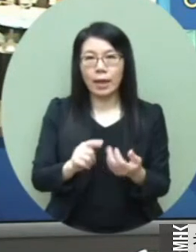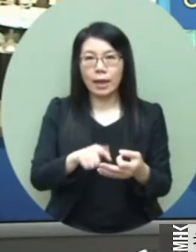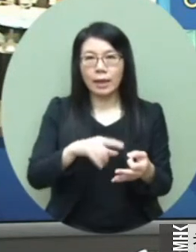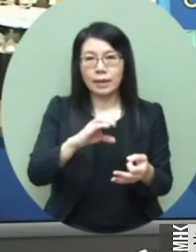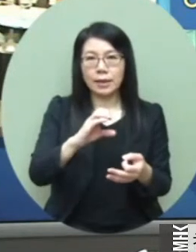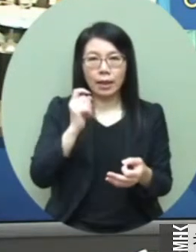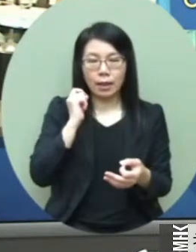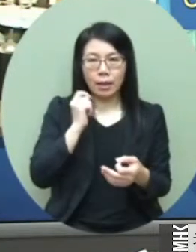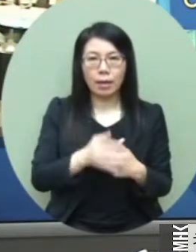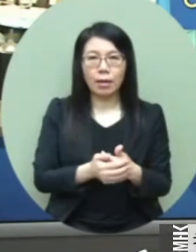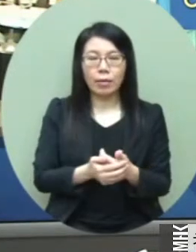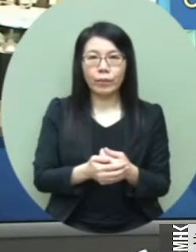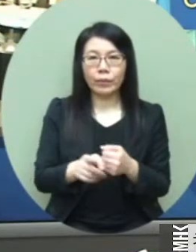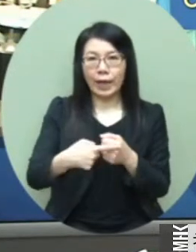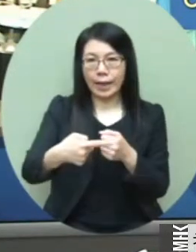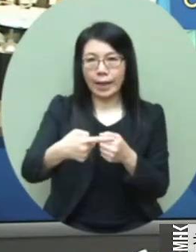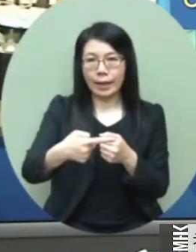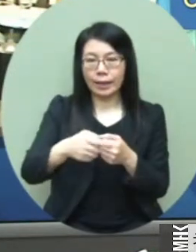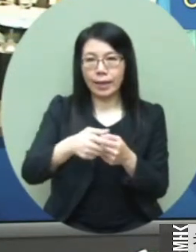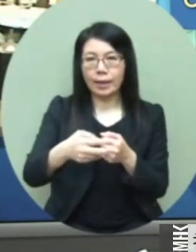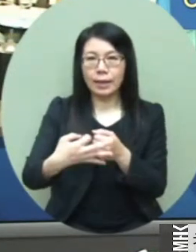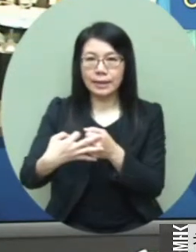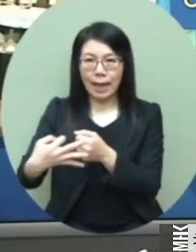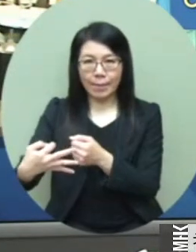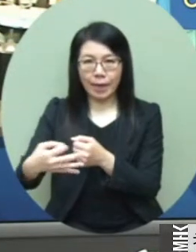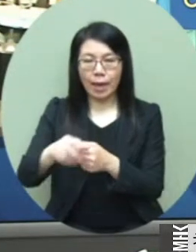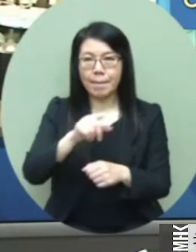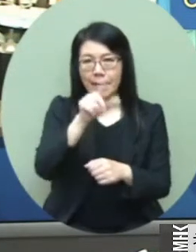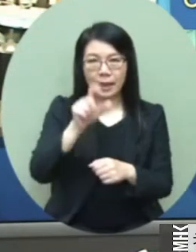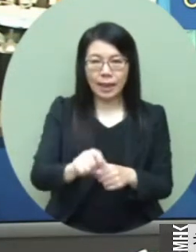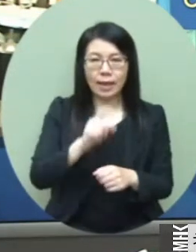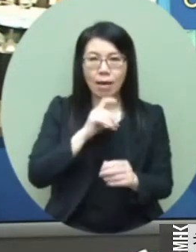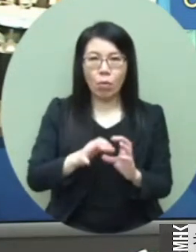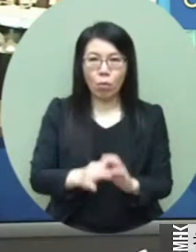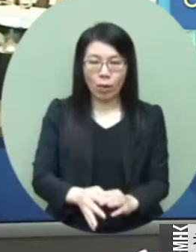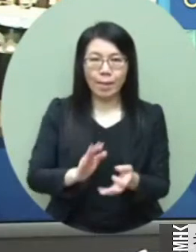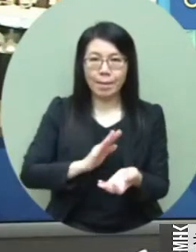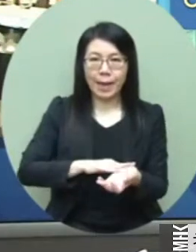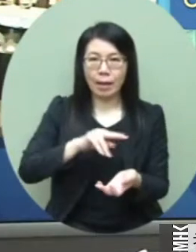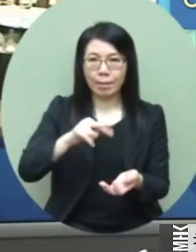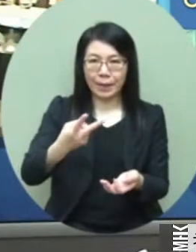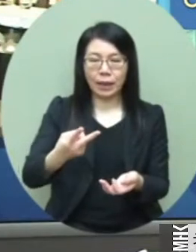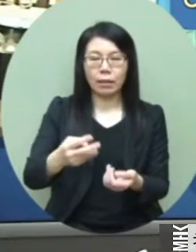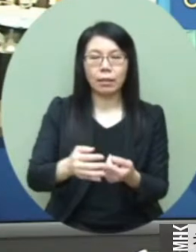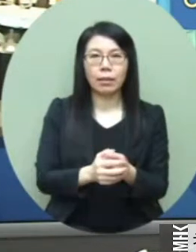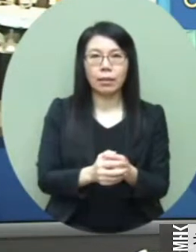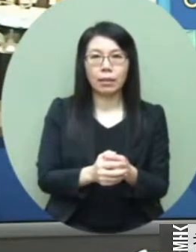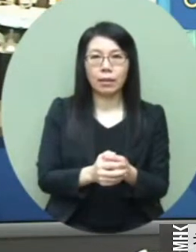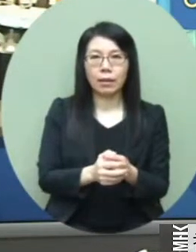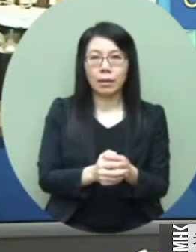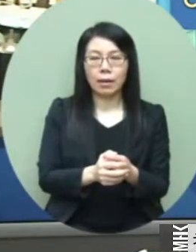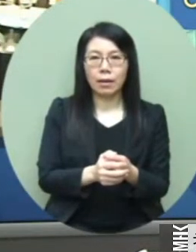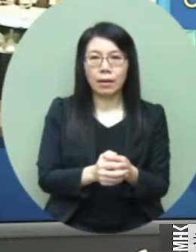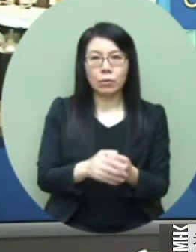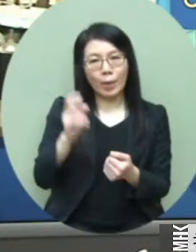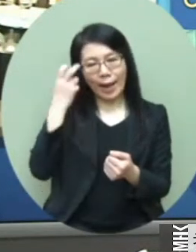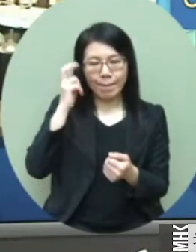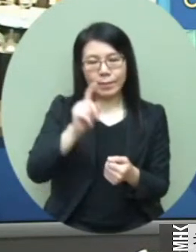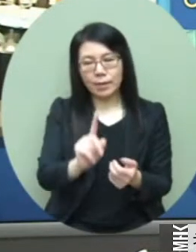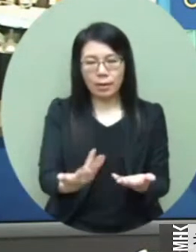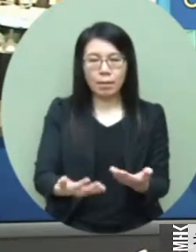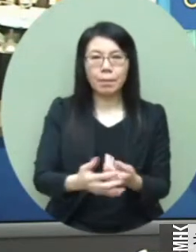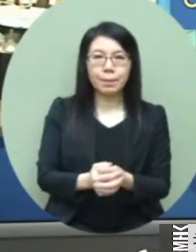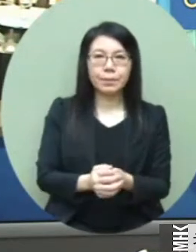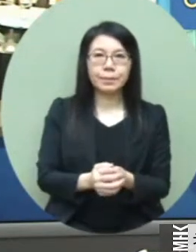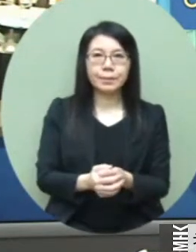回答第1部分跟第3部分有关于变种的病毒的考虑。我在刚